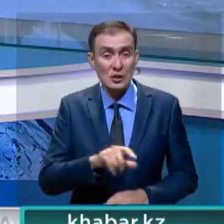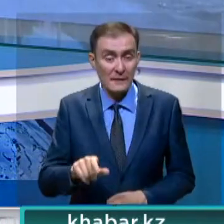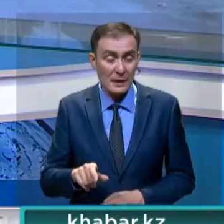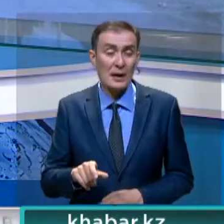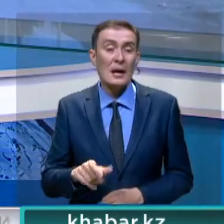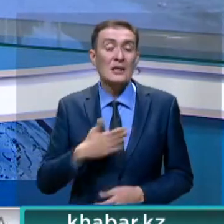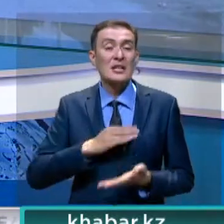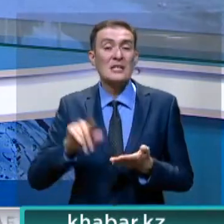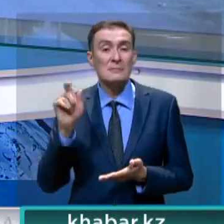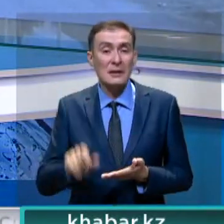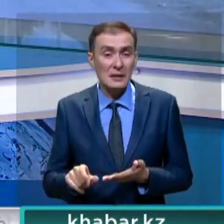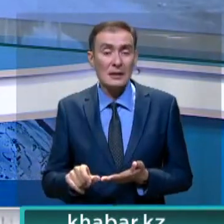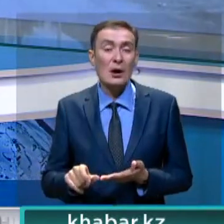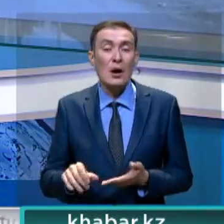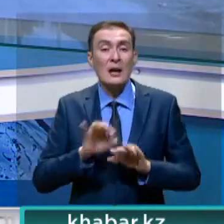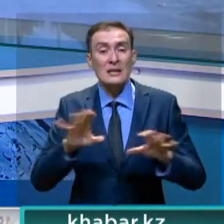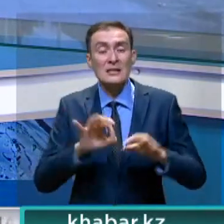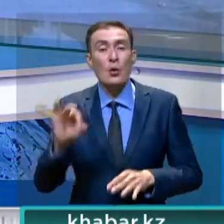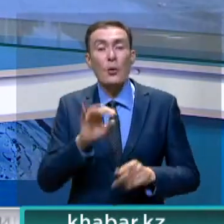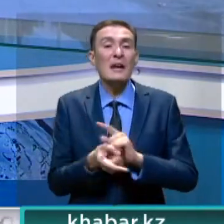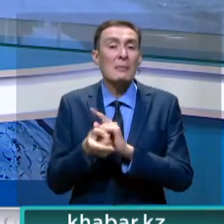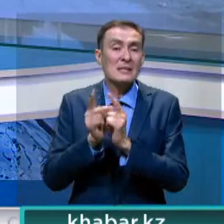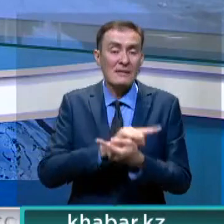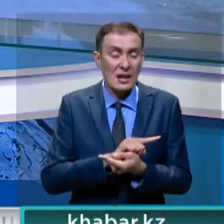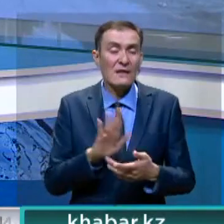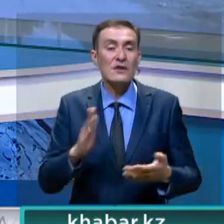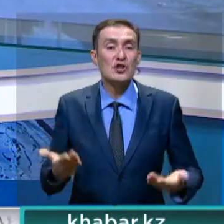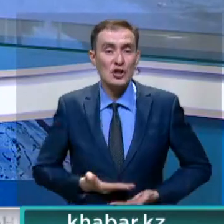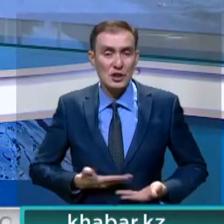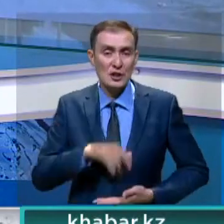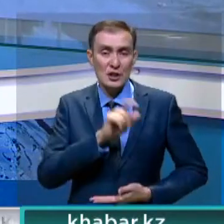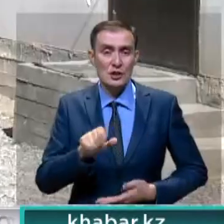жителей. Кристина Алмазказа о преобразованиях в жизни сельчан.